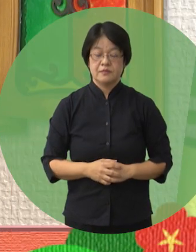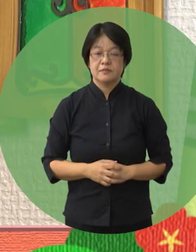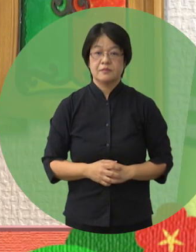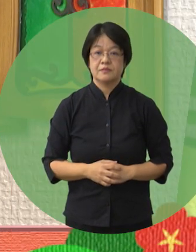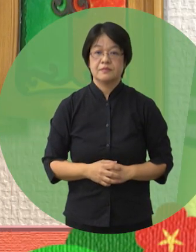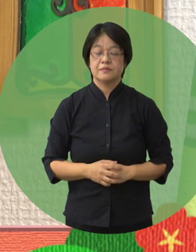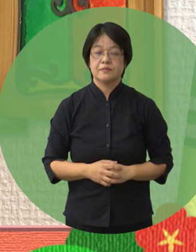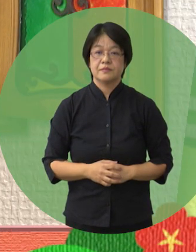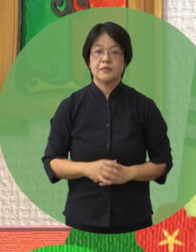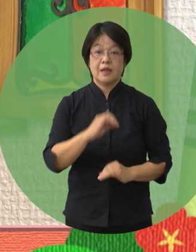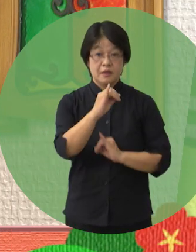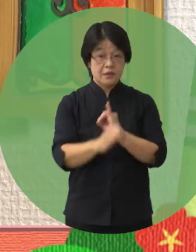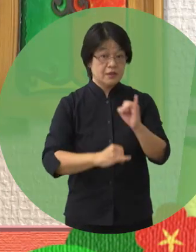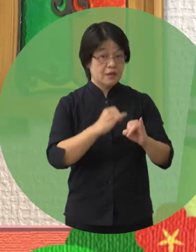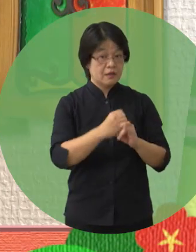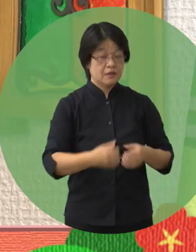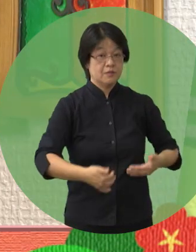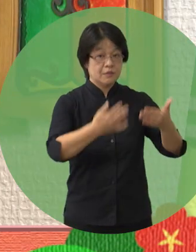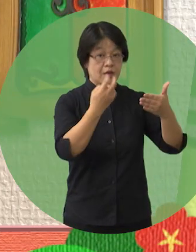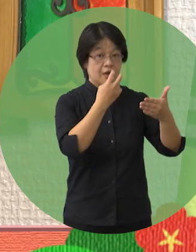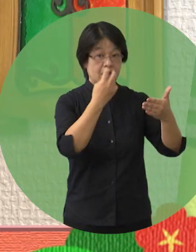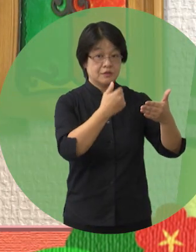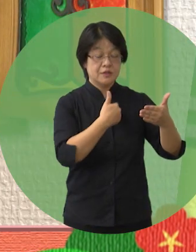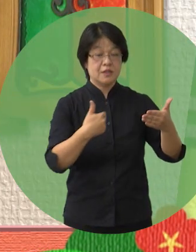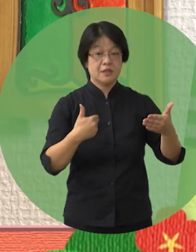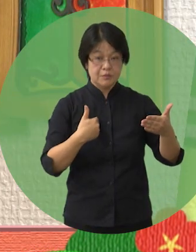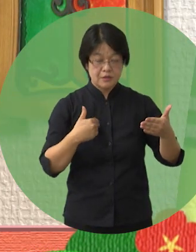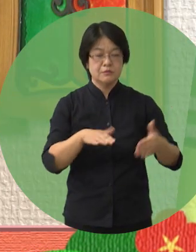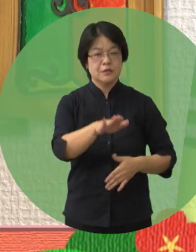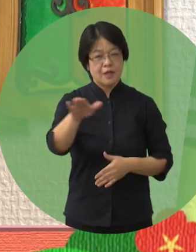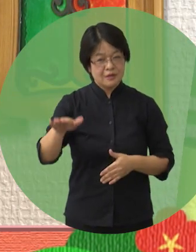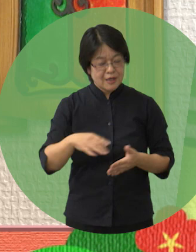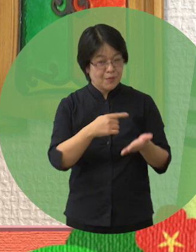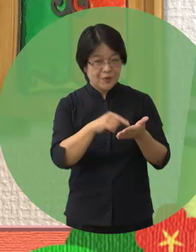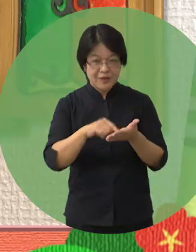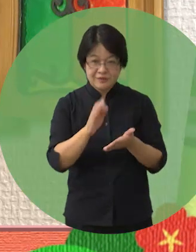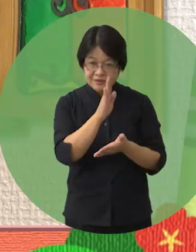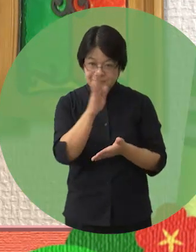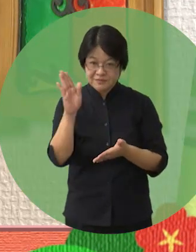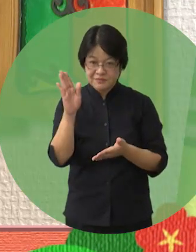この番組はインターネットでもご覧いただけます。 みんなもぜひチェックしてね。